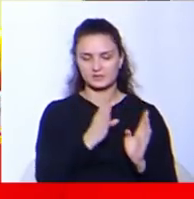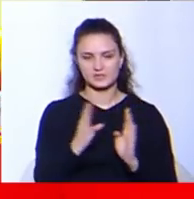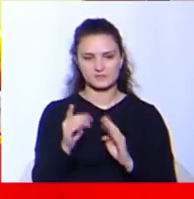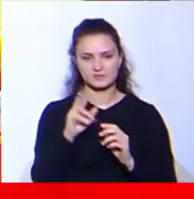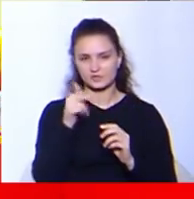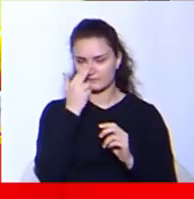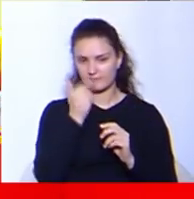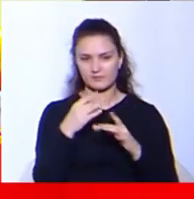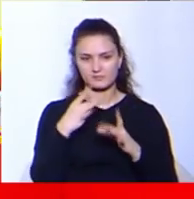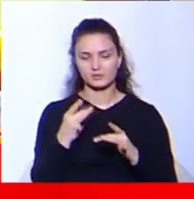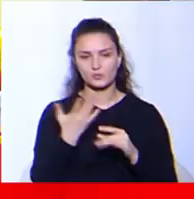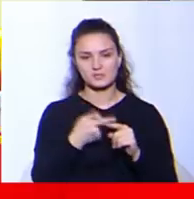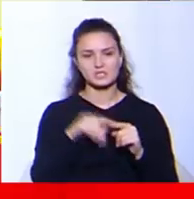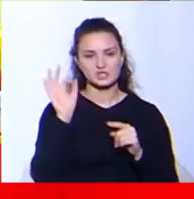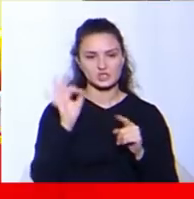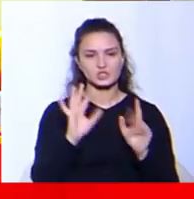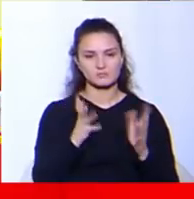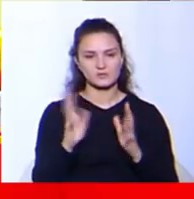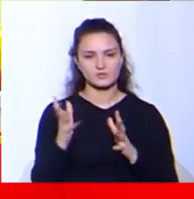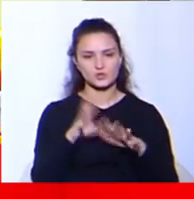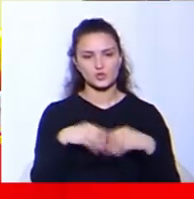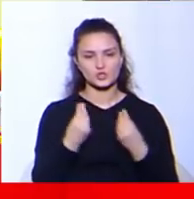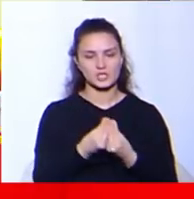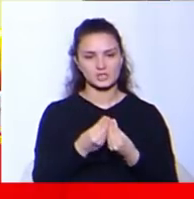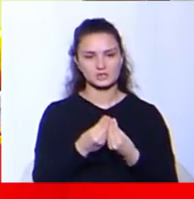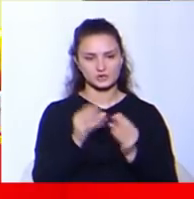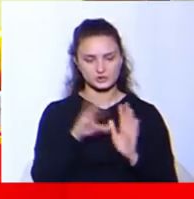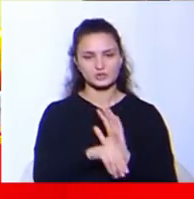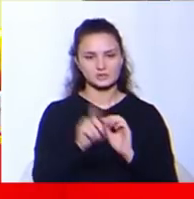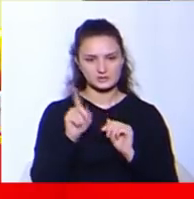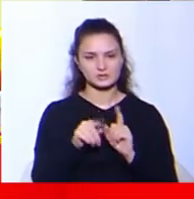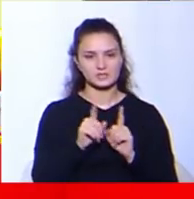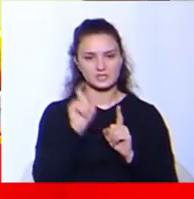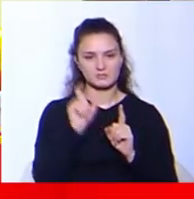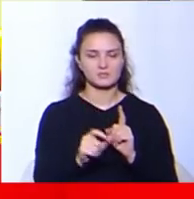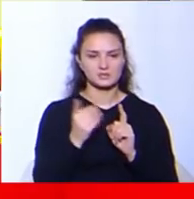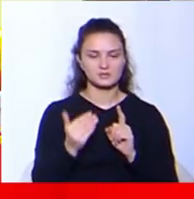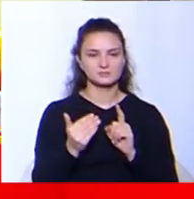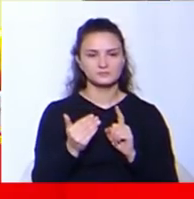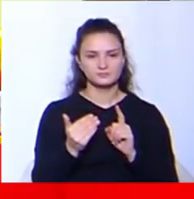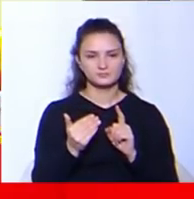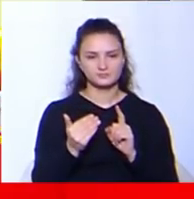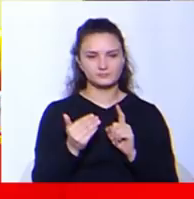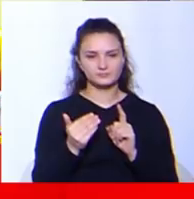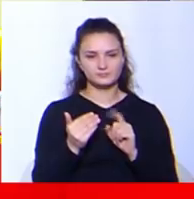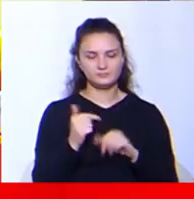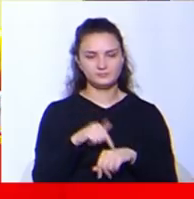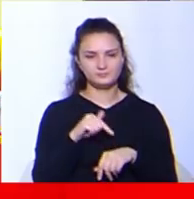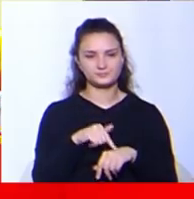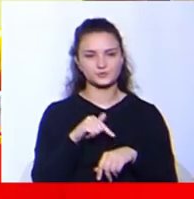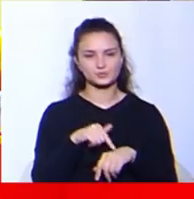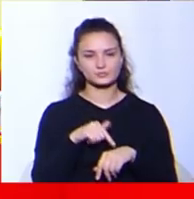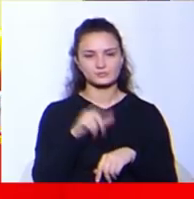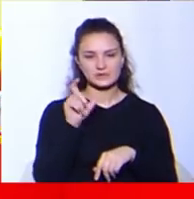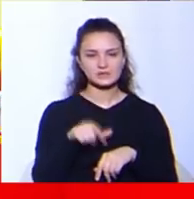და ჩვევები, რომელიც ხშირ შემთხვევაში ოჯახის პირობებშიც კი ადამიანის ცდუნებებს გამოავლენს